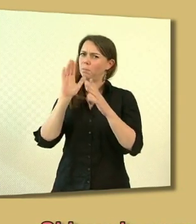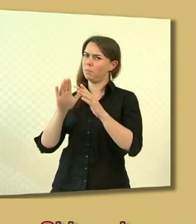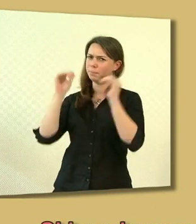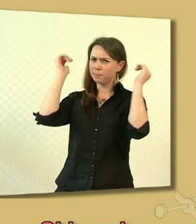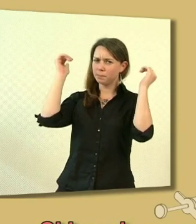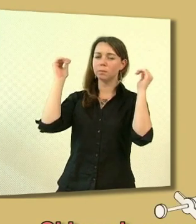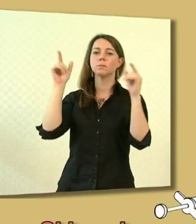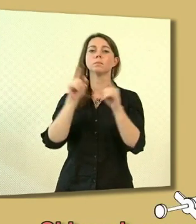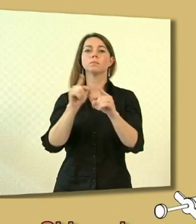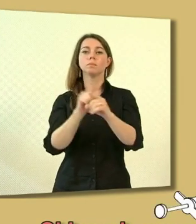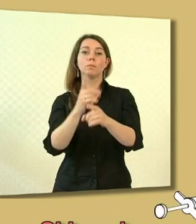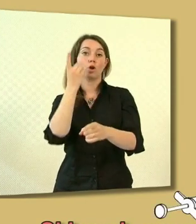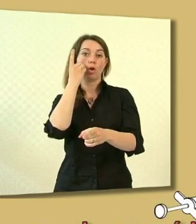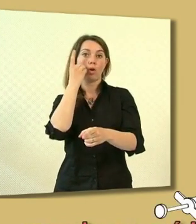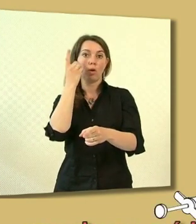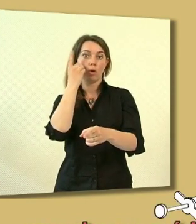pas consommer de drogue.